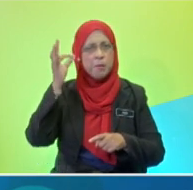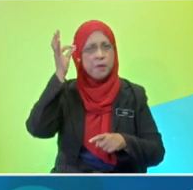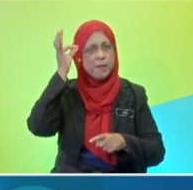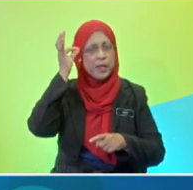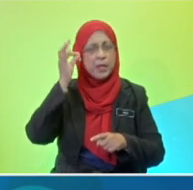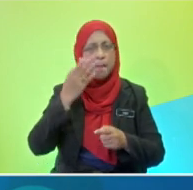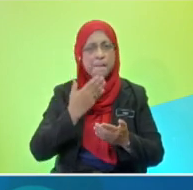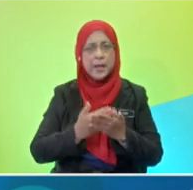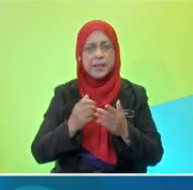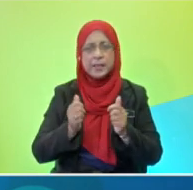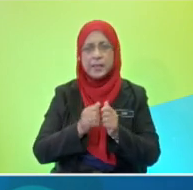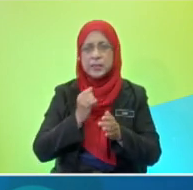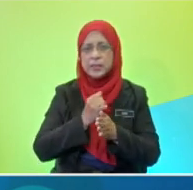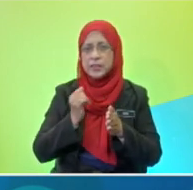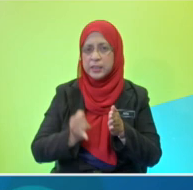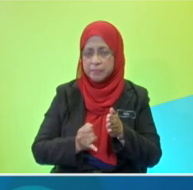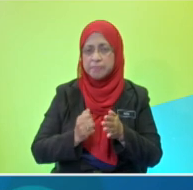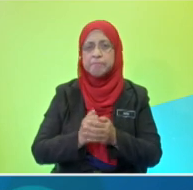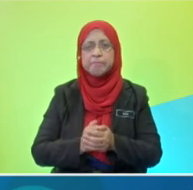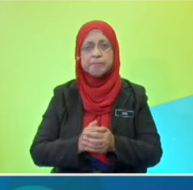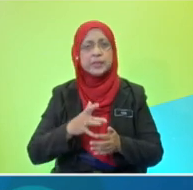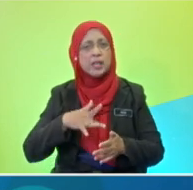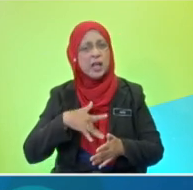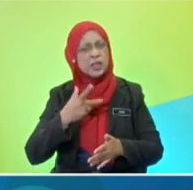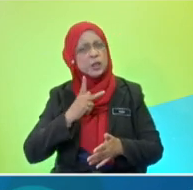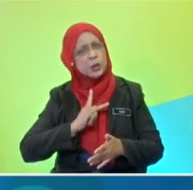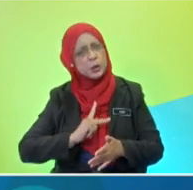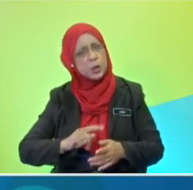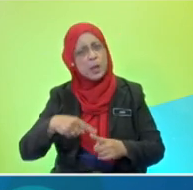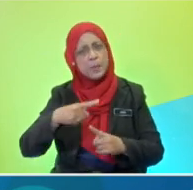bersimpati apabila Jiran ditimpa kemalangan